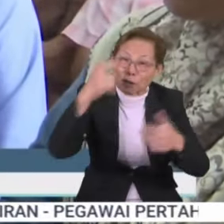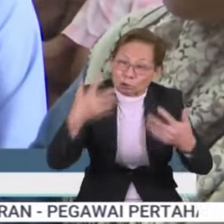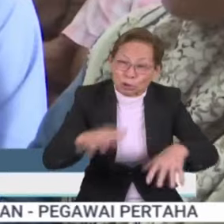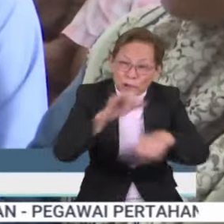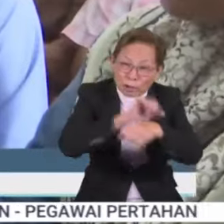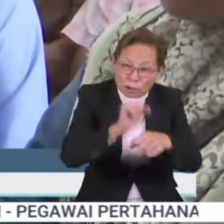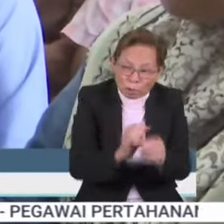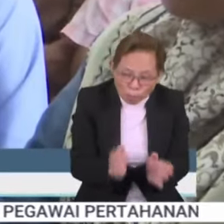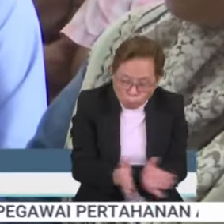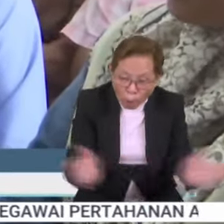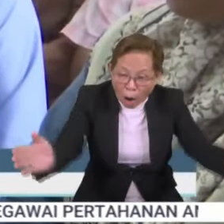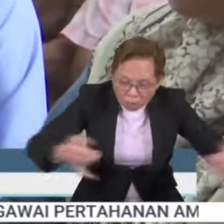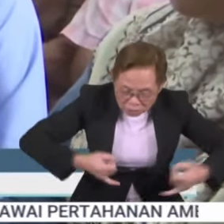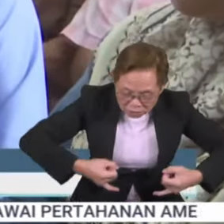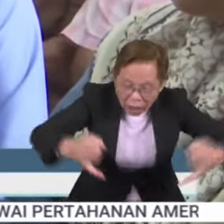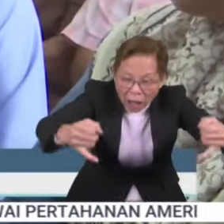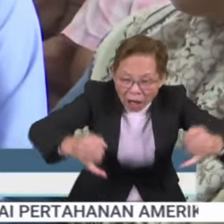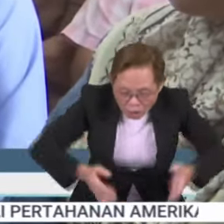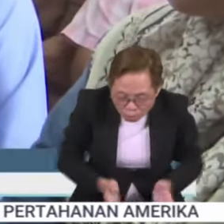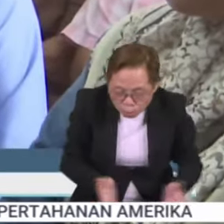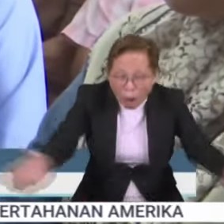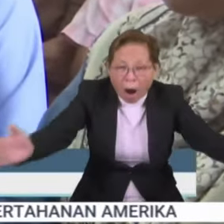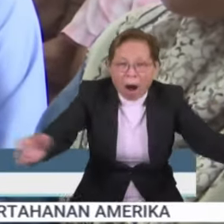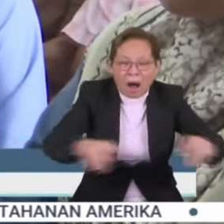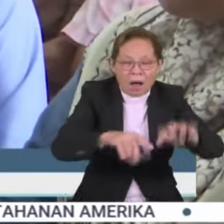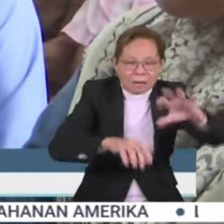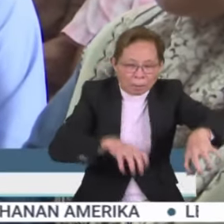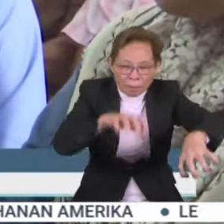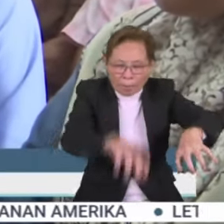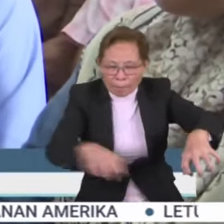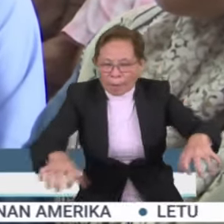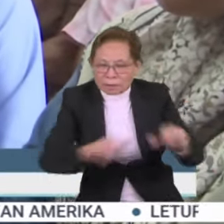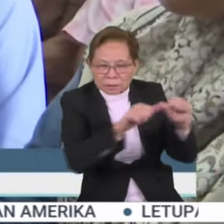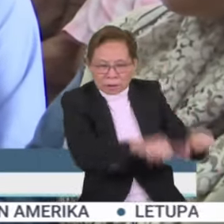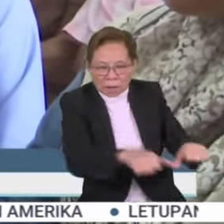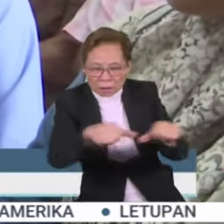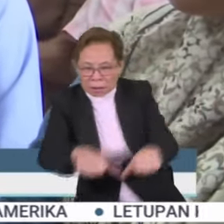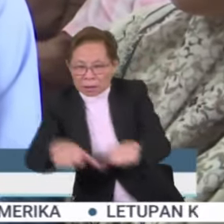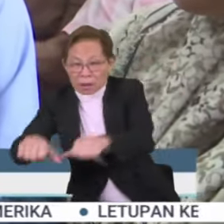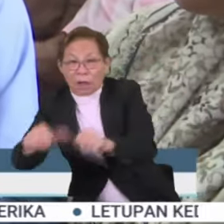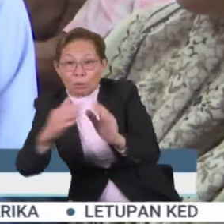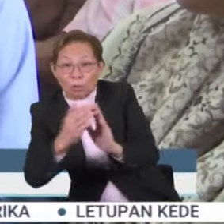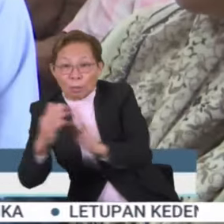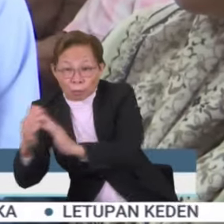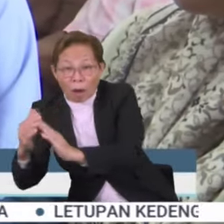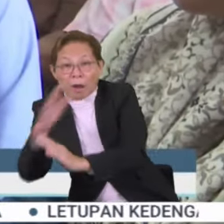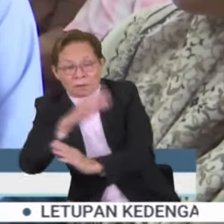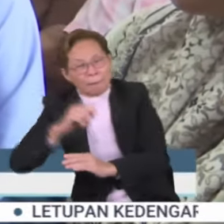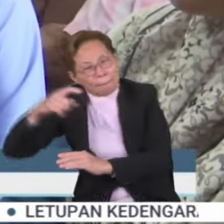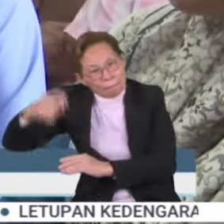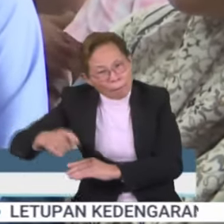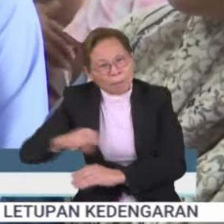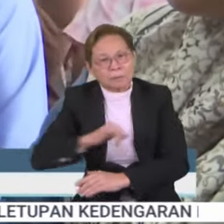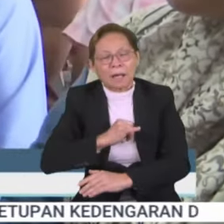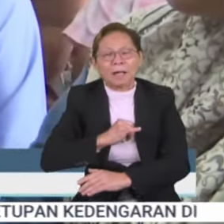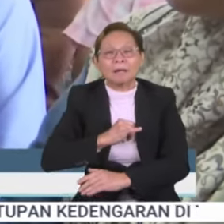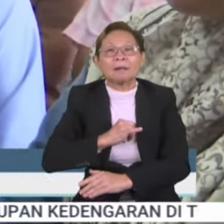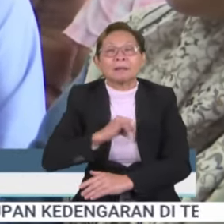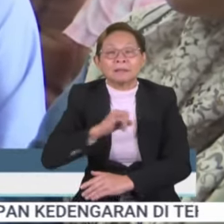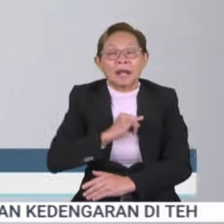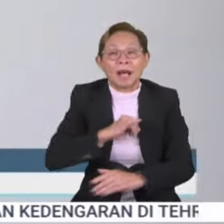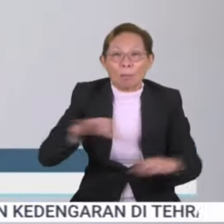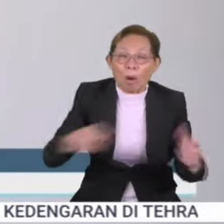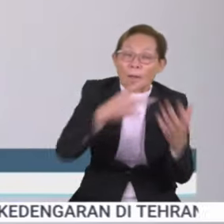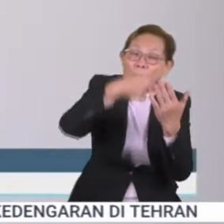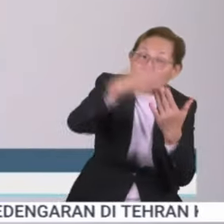kerja-kerja pelebaran sudah harus dilaksanakan di tapak kawasan yang mereka tinggal sekarang ini jadi adalah perlu saya mengambil